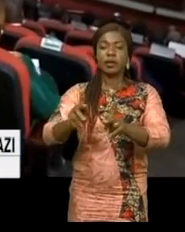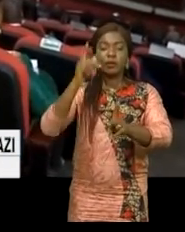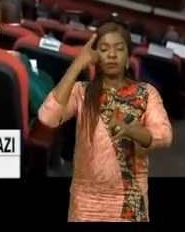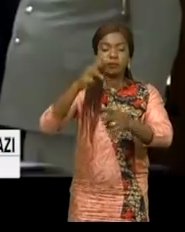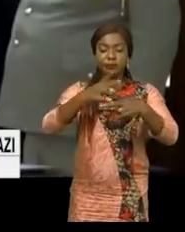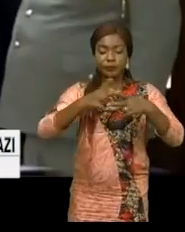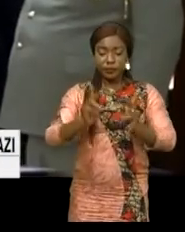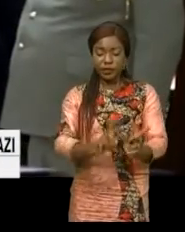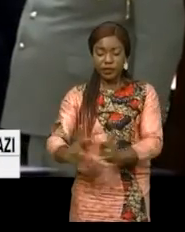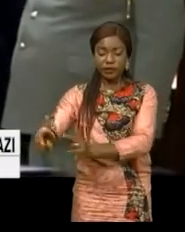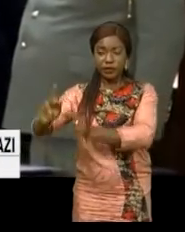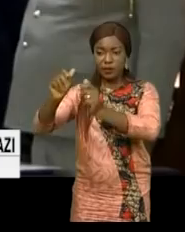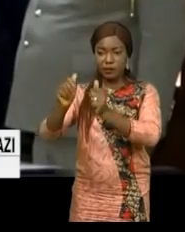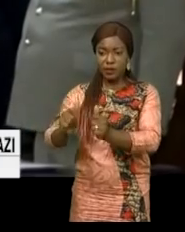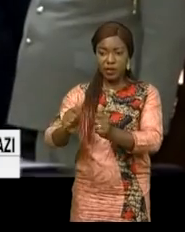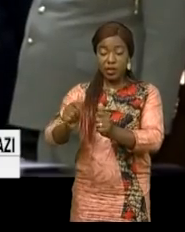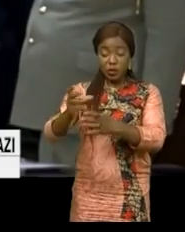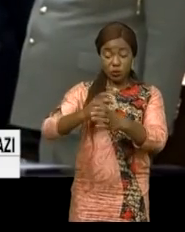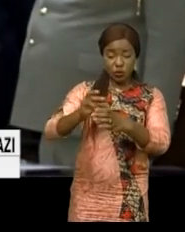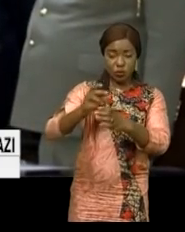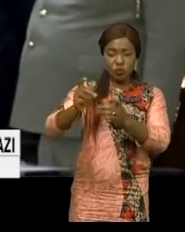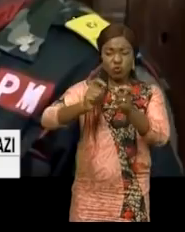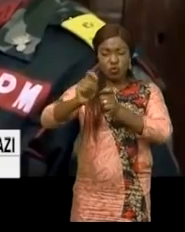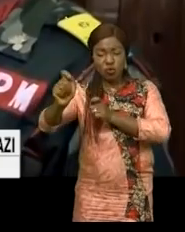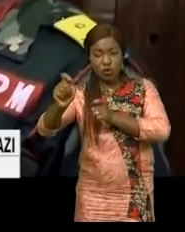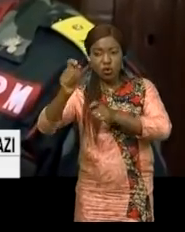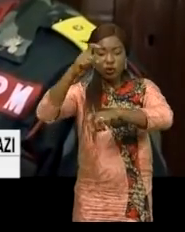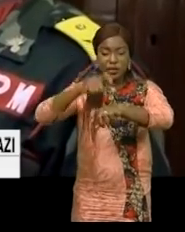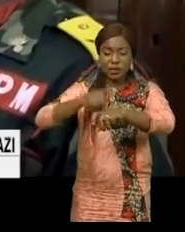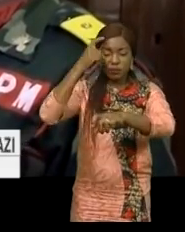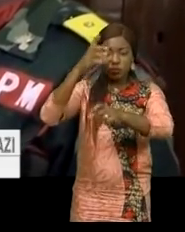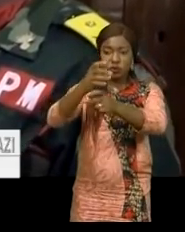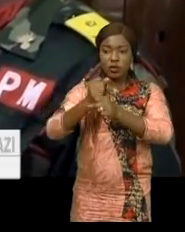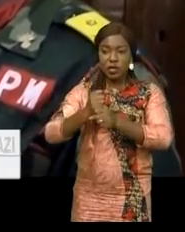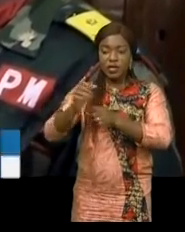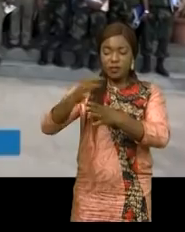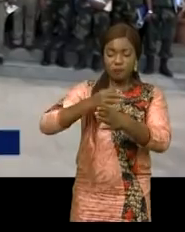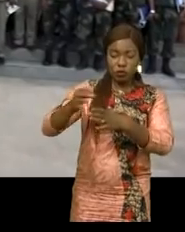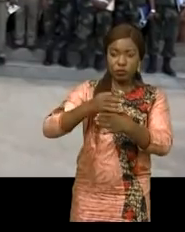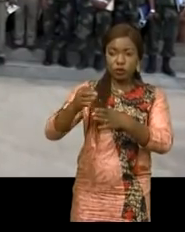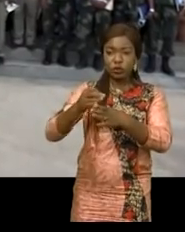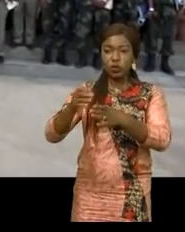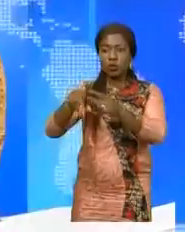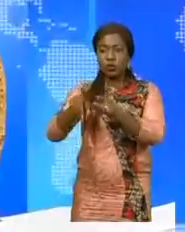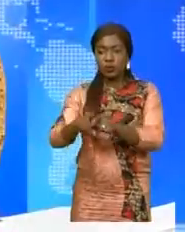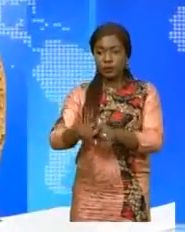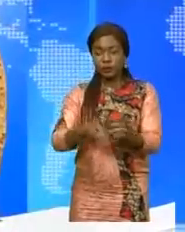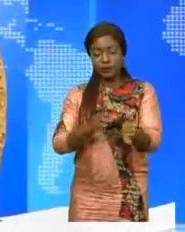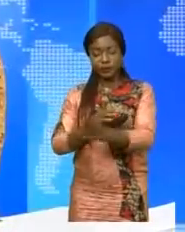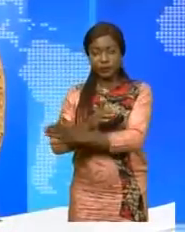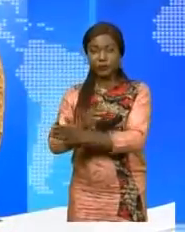planifiée à court moyen et long terme des recrutements de formation d'être posée